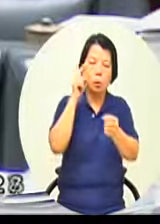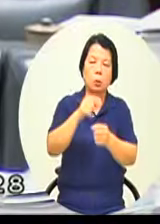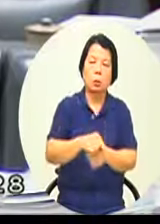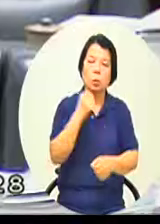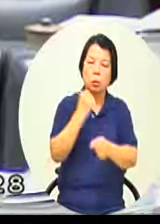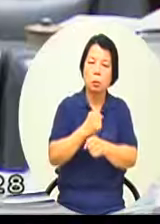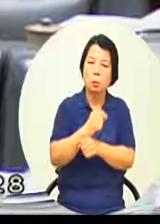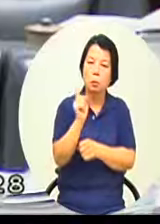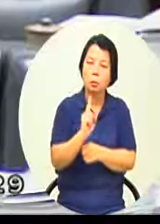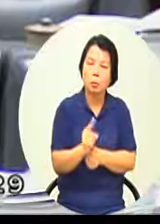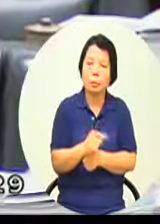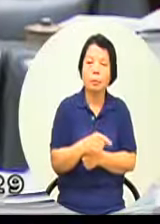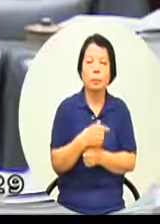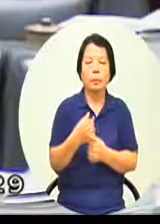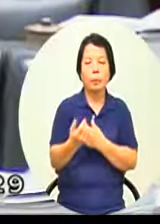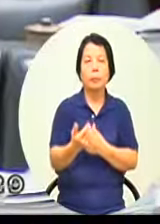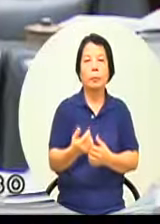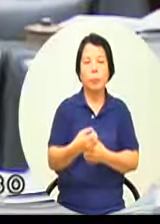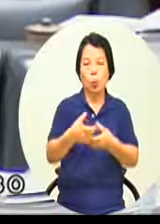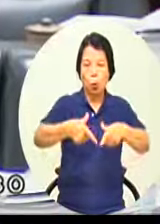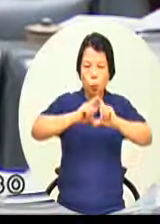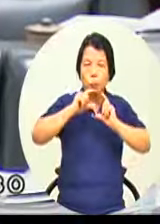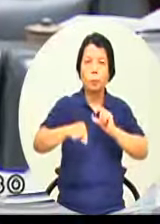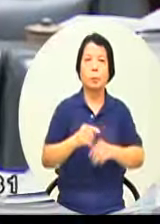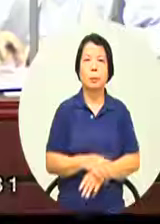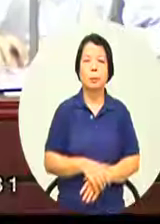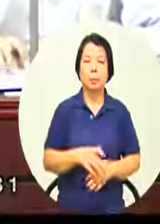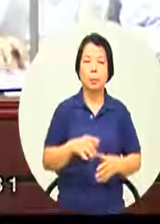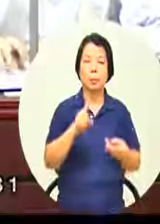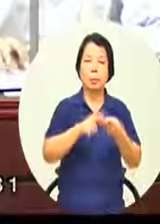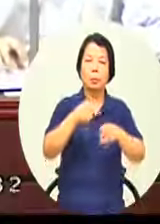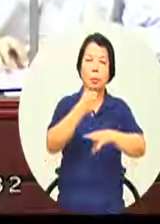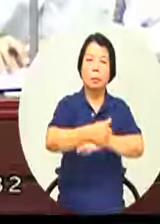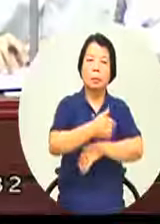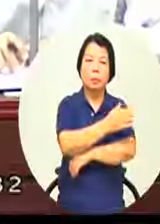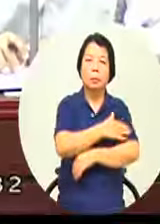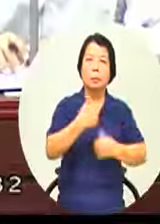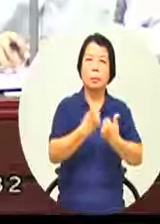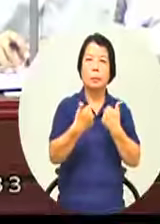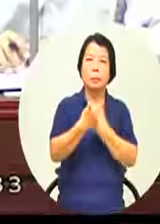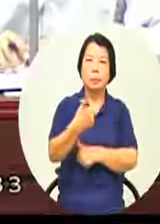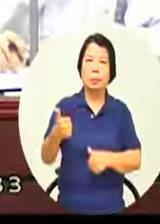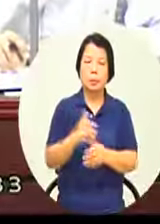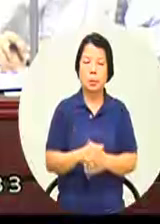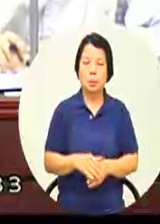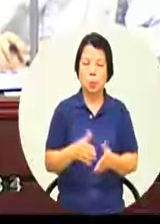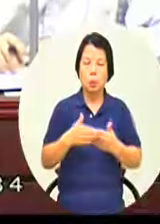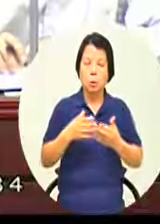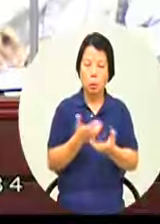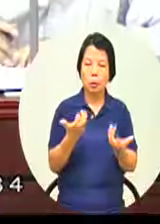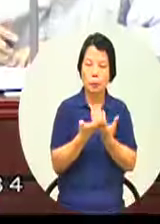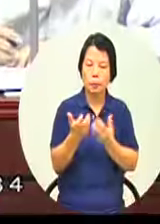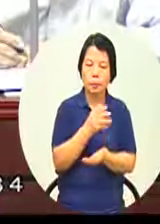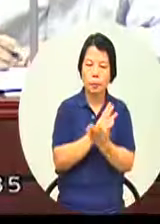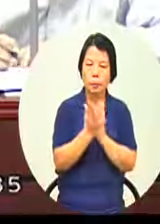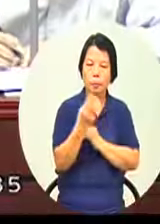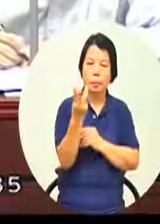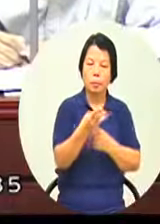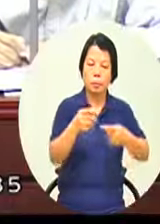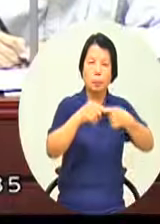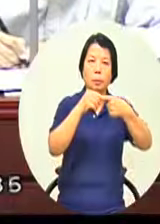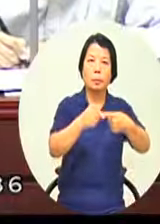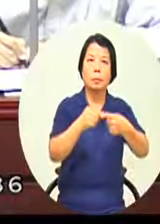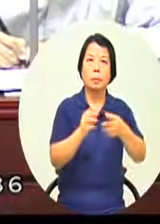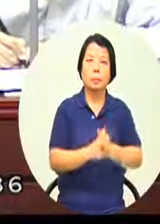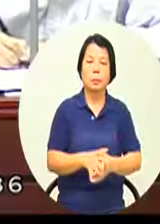哈，简单的跟我答复一下。 好，请局长答复。 谢谢主席，谢谢陈议员。那大概跟议员分三阶段来报告，那第一阶段